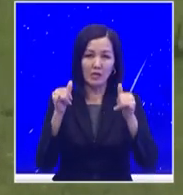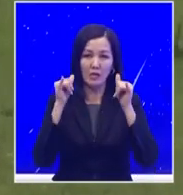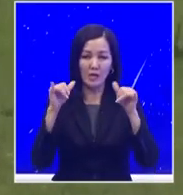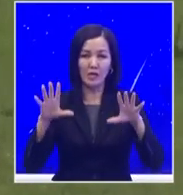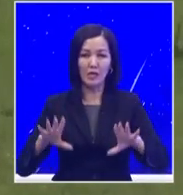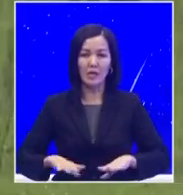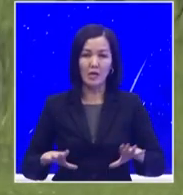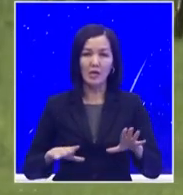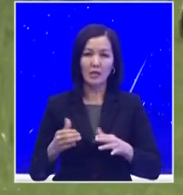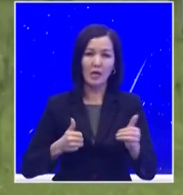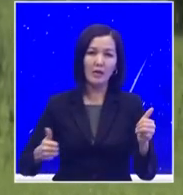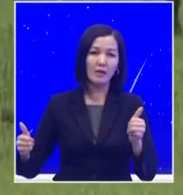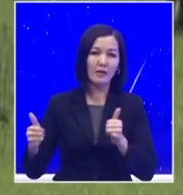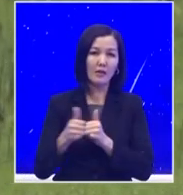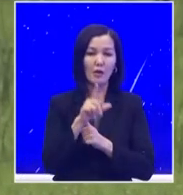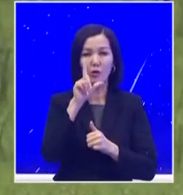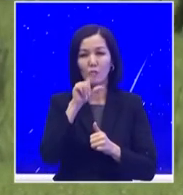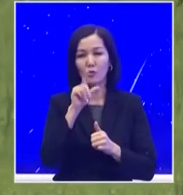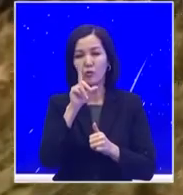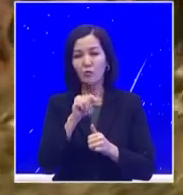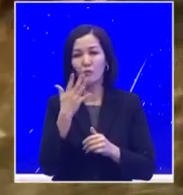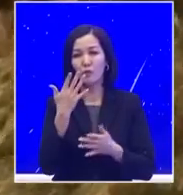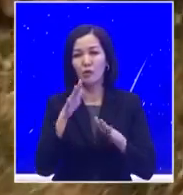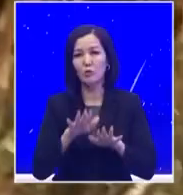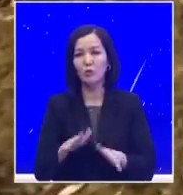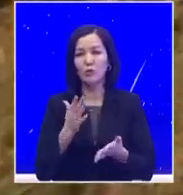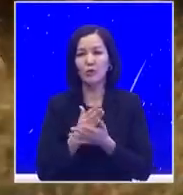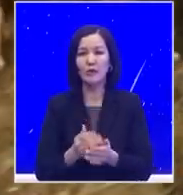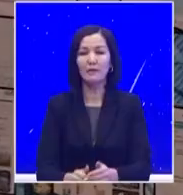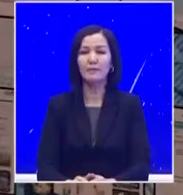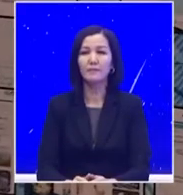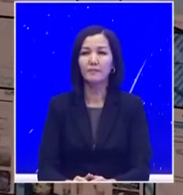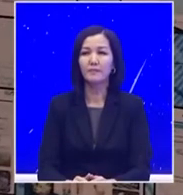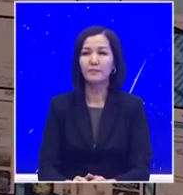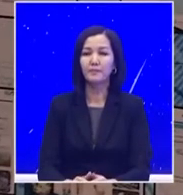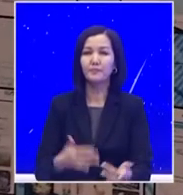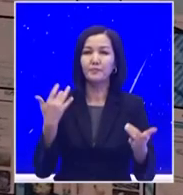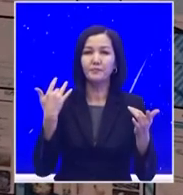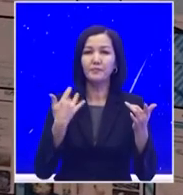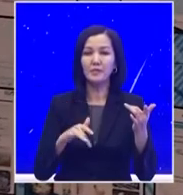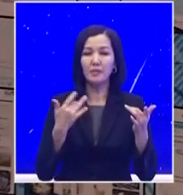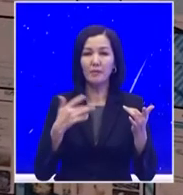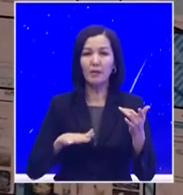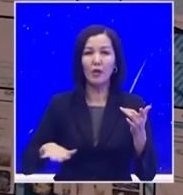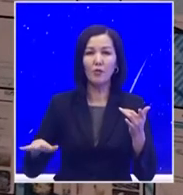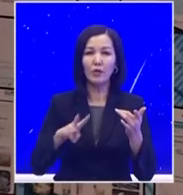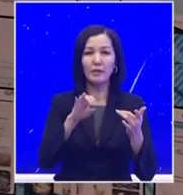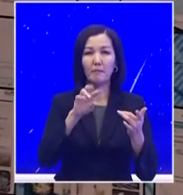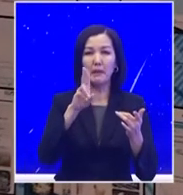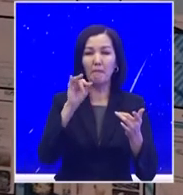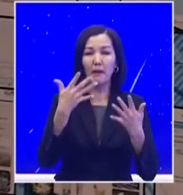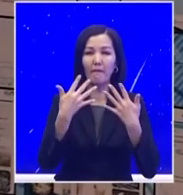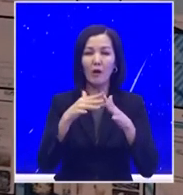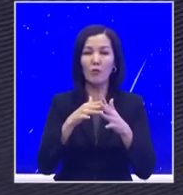өсіруден екінші орынға, құс саны бойынша бесінші орынға жайғасқан. Жамбыл ауданының Мыңбаев ауылы сол